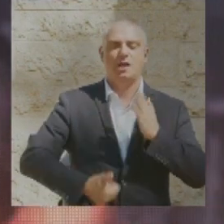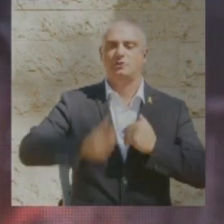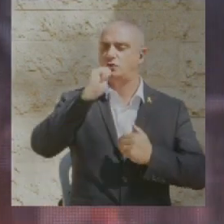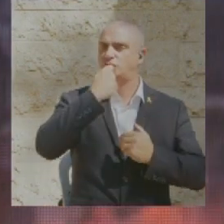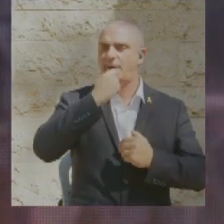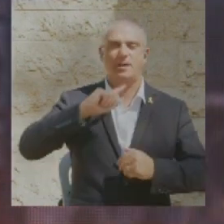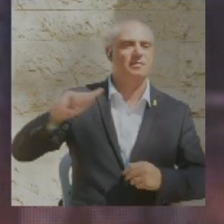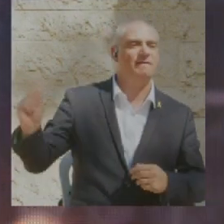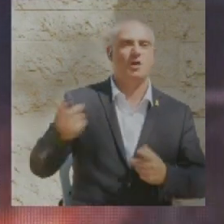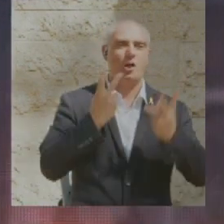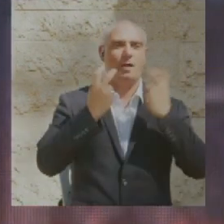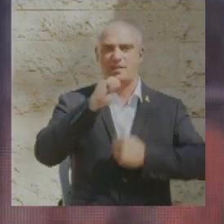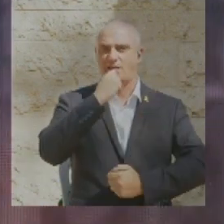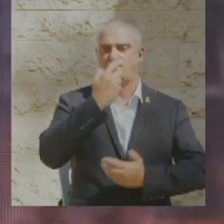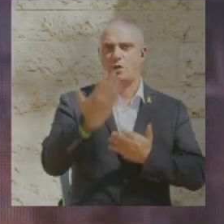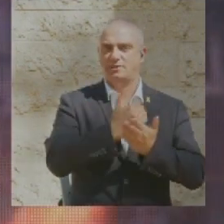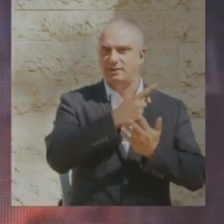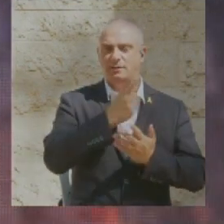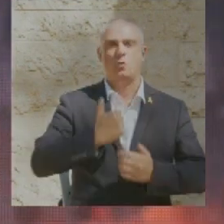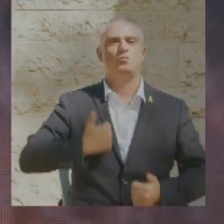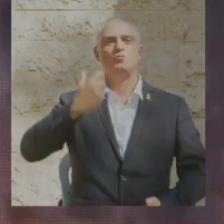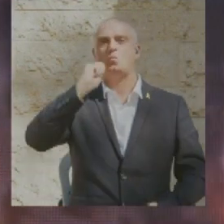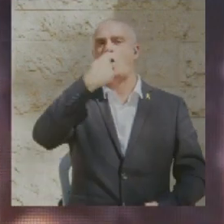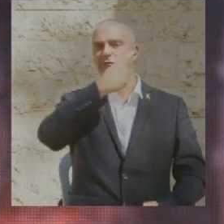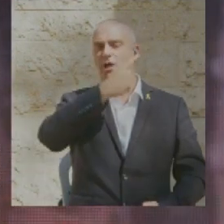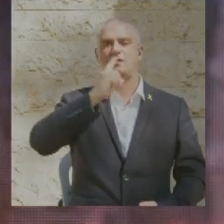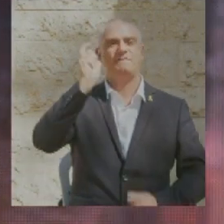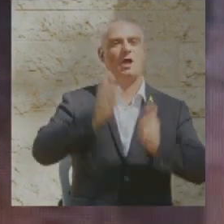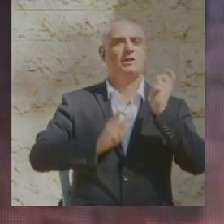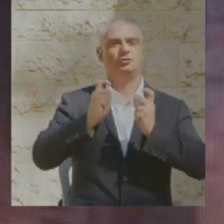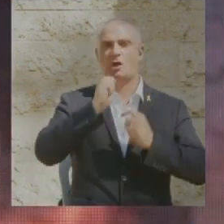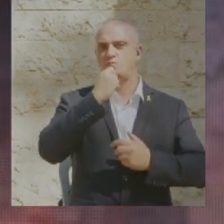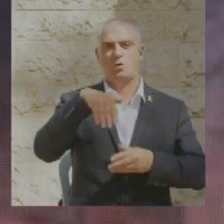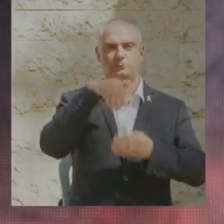אמ"ן ואת כל מערך המודיעין, את ראש המוסד ואנשי ונשות המוסד,